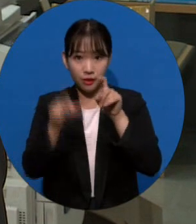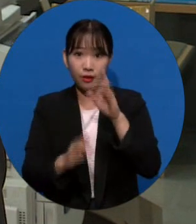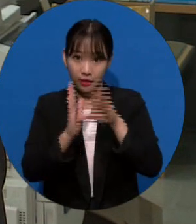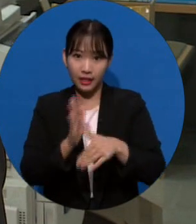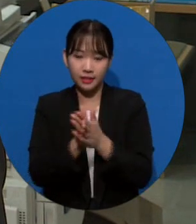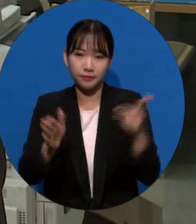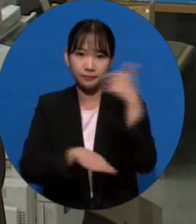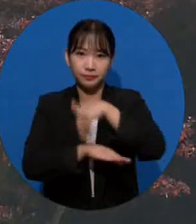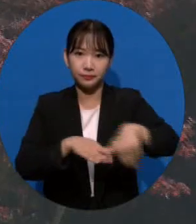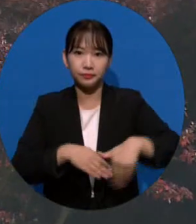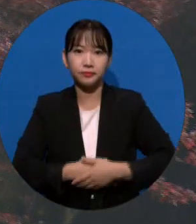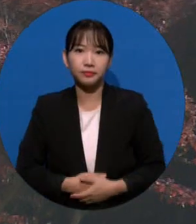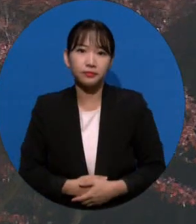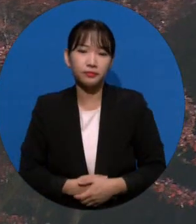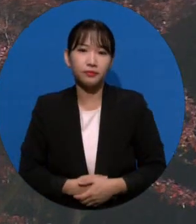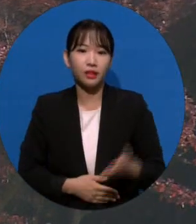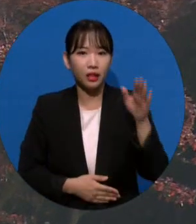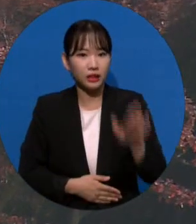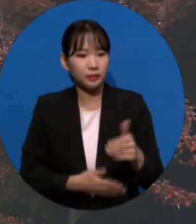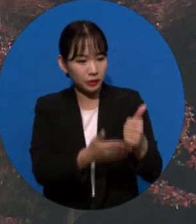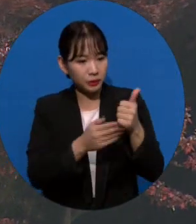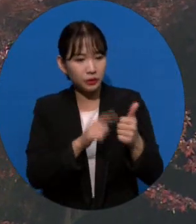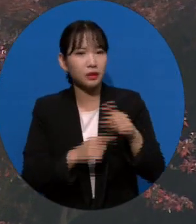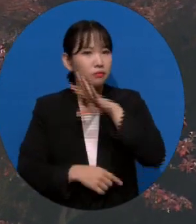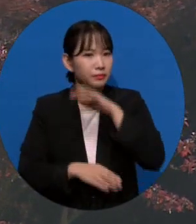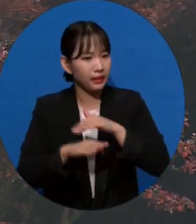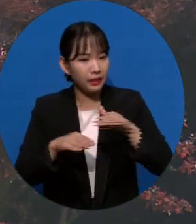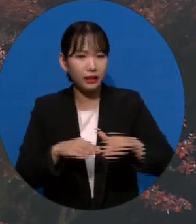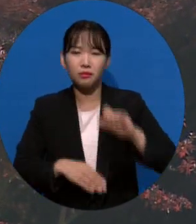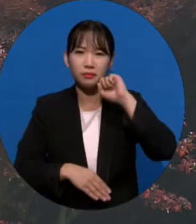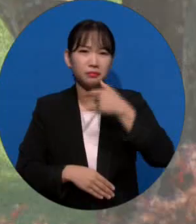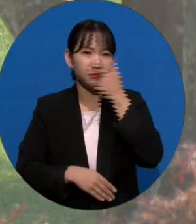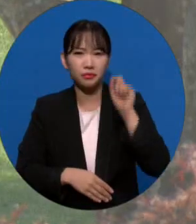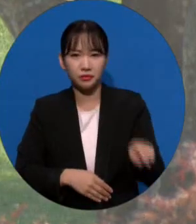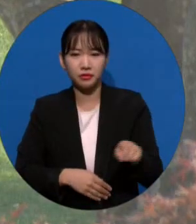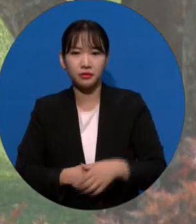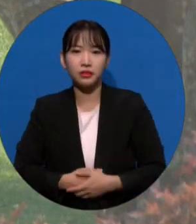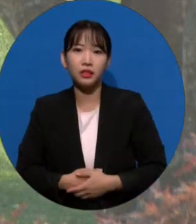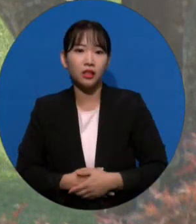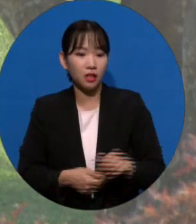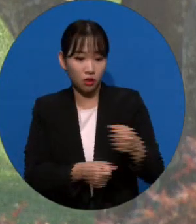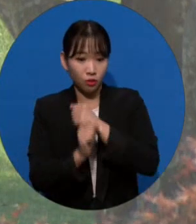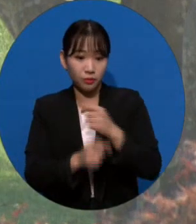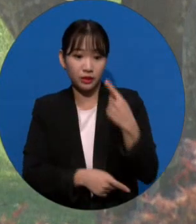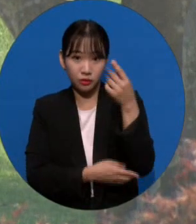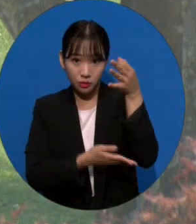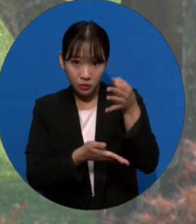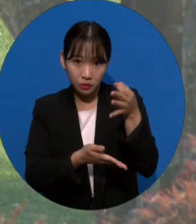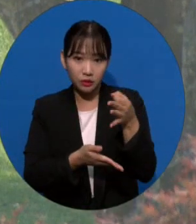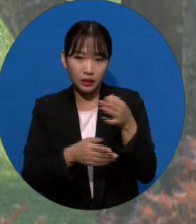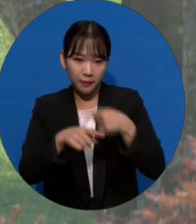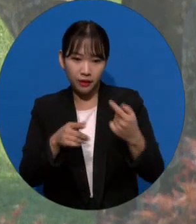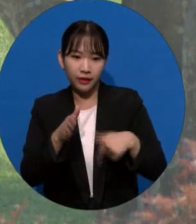중에 실시할 계획입니다 하지만 이용객들의 불만을 해결하기에는 역부족 골프장 이용 요금 심의를 통한